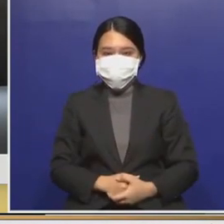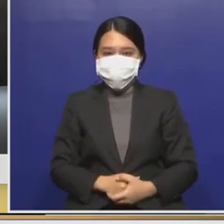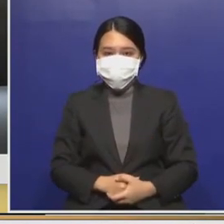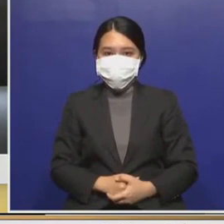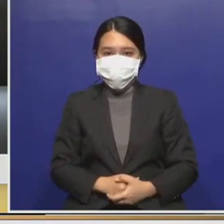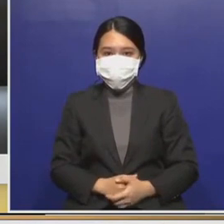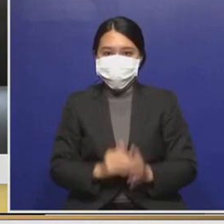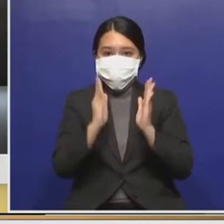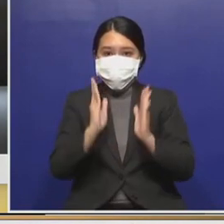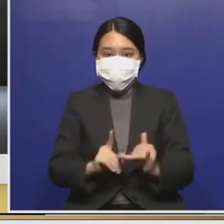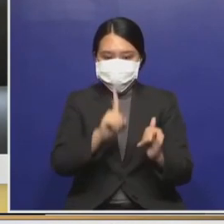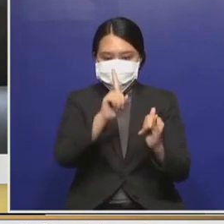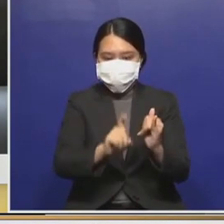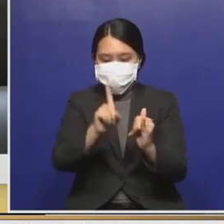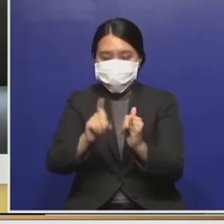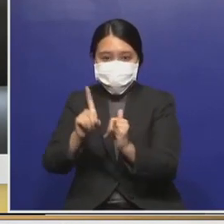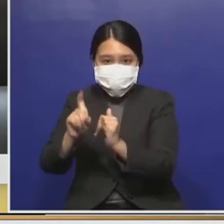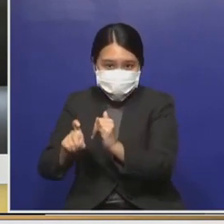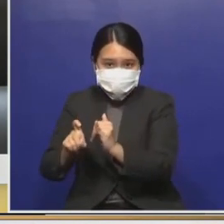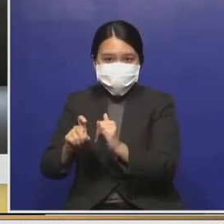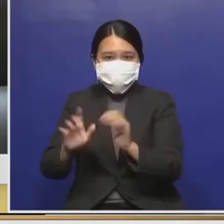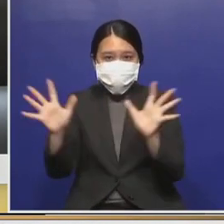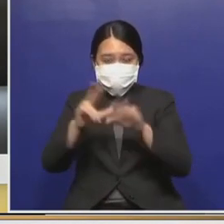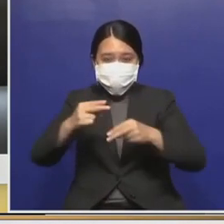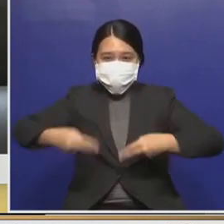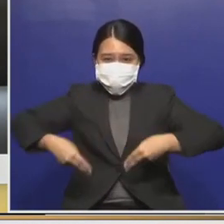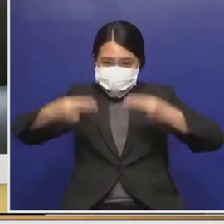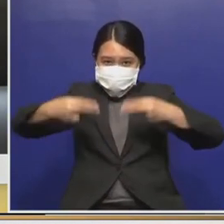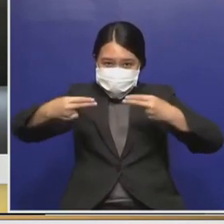ที่สูญเสียชีวตคน ยงกวาสงคลามอีก